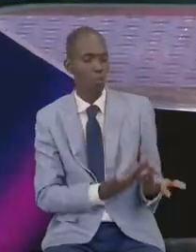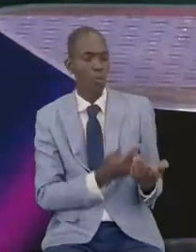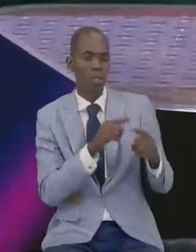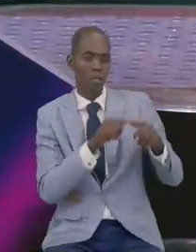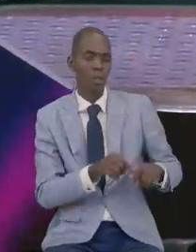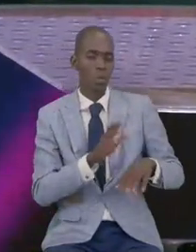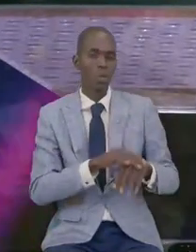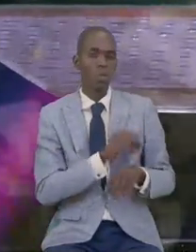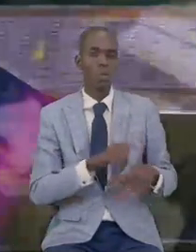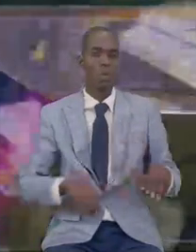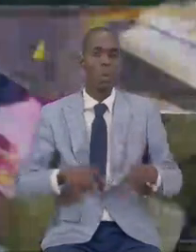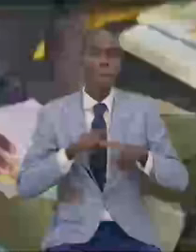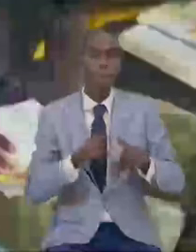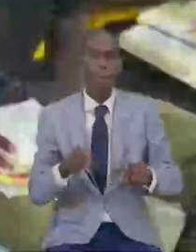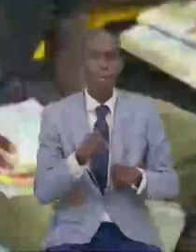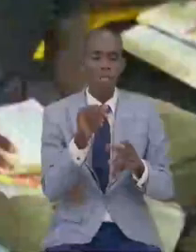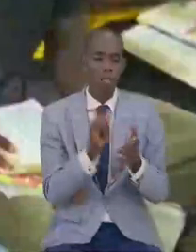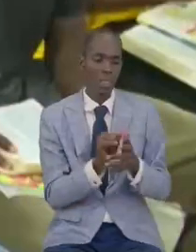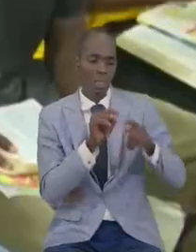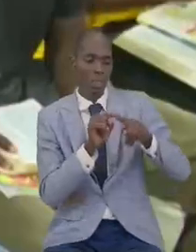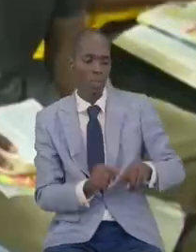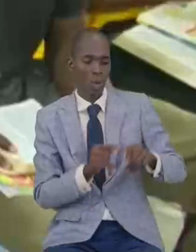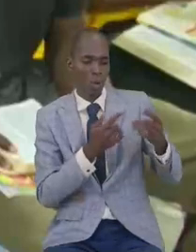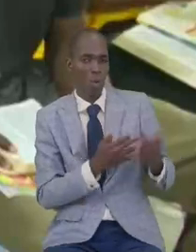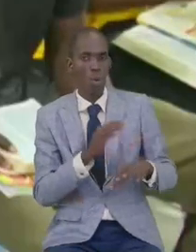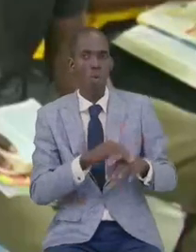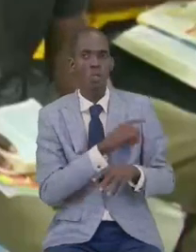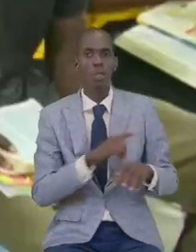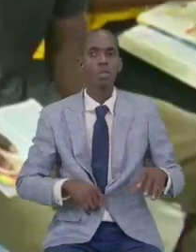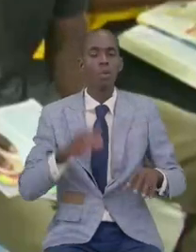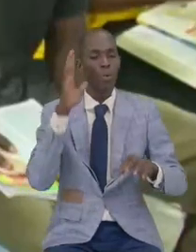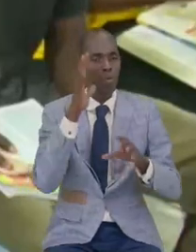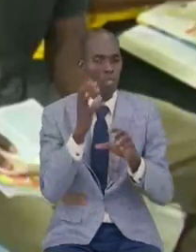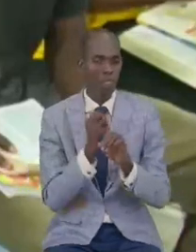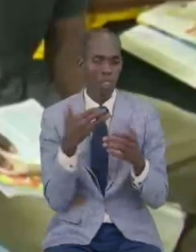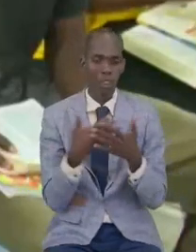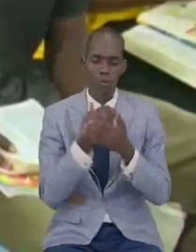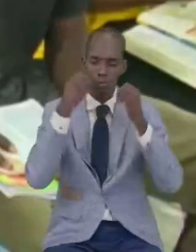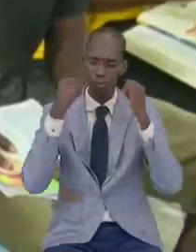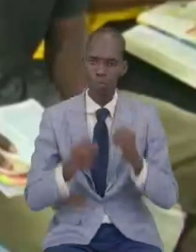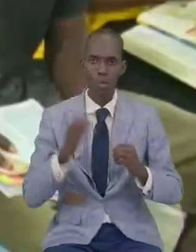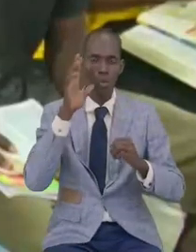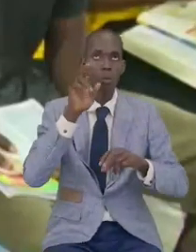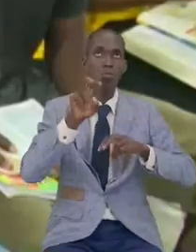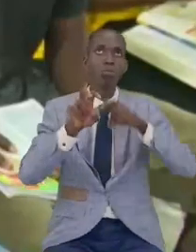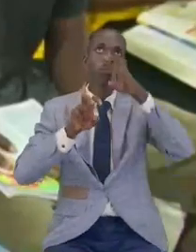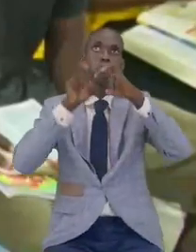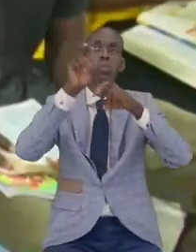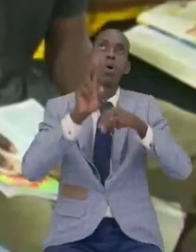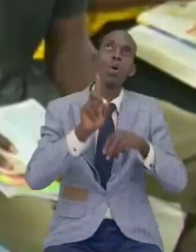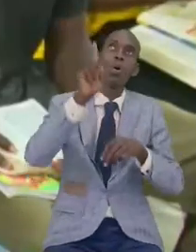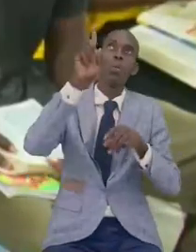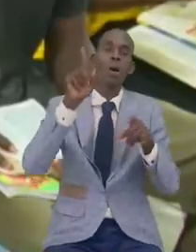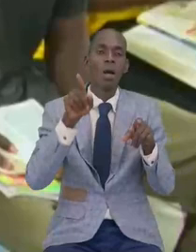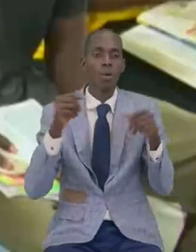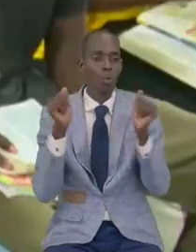tu ne te confies pas au Seigneur. C'est-à-dire que mais ceux qui se confient en l'Éternel renouvellent leur force. Ils prennent le vol comme les